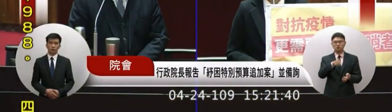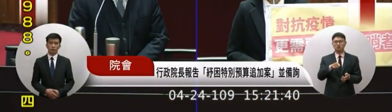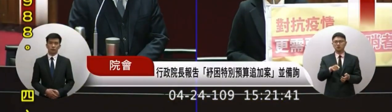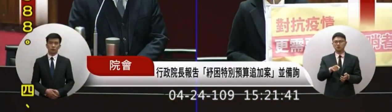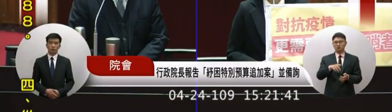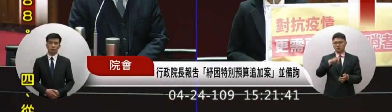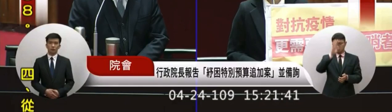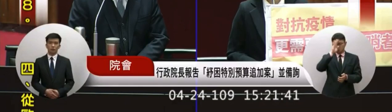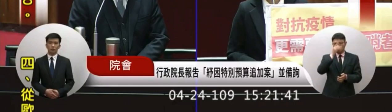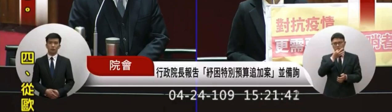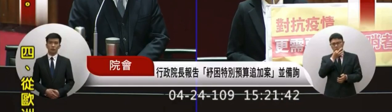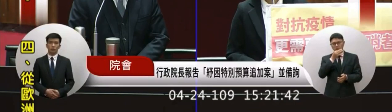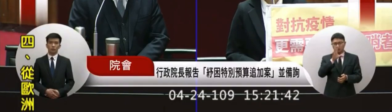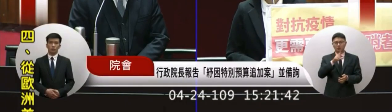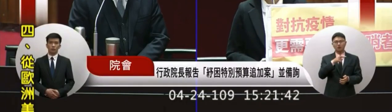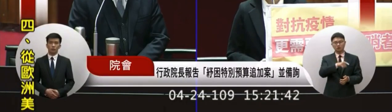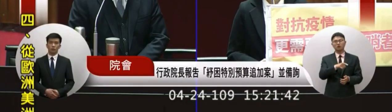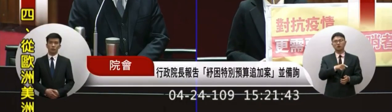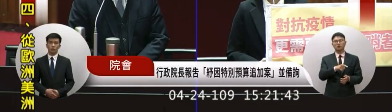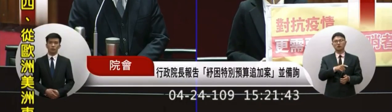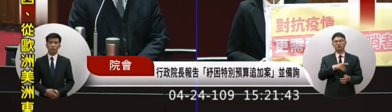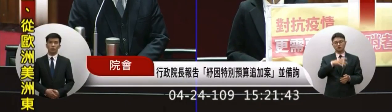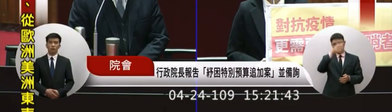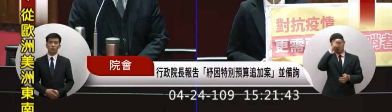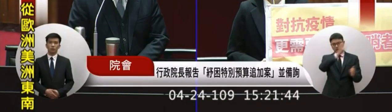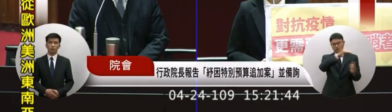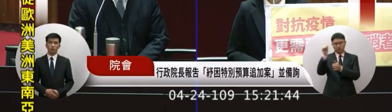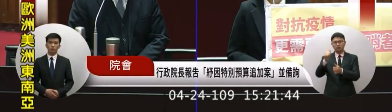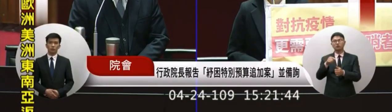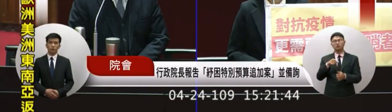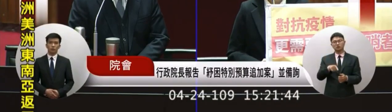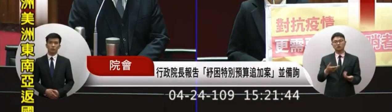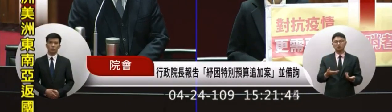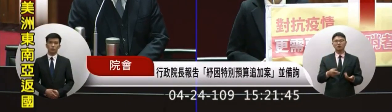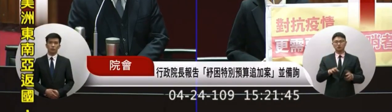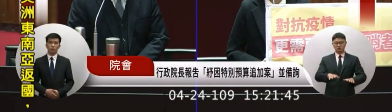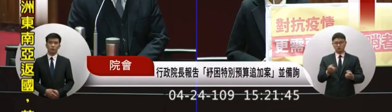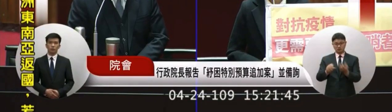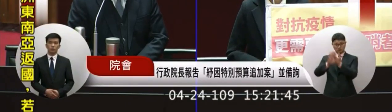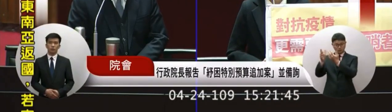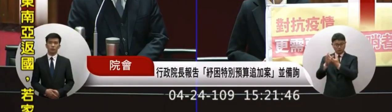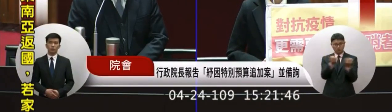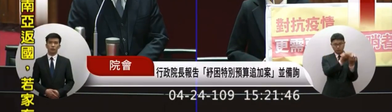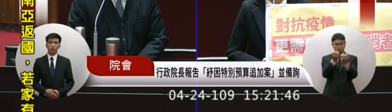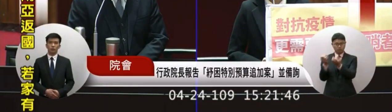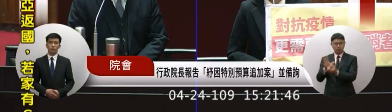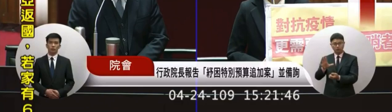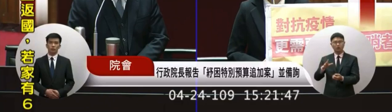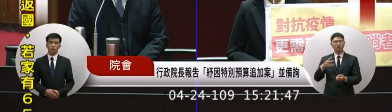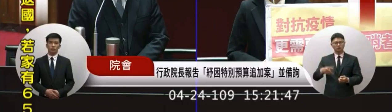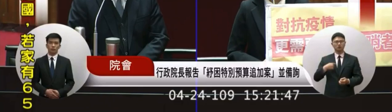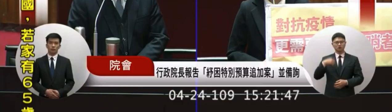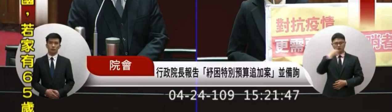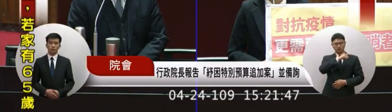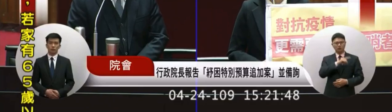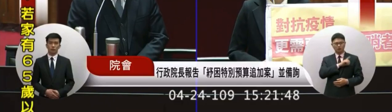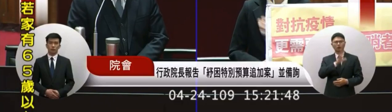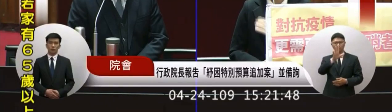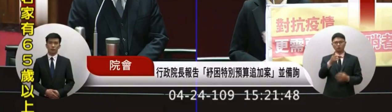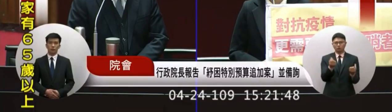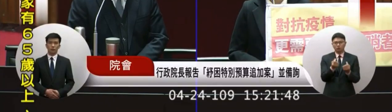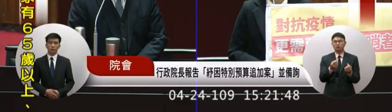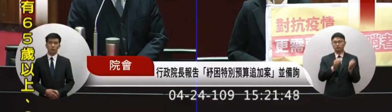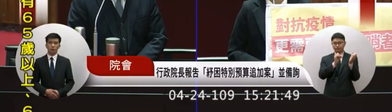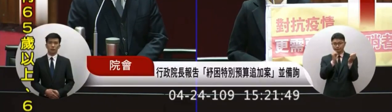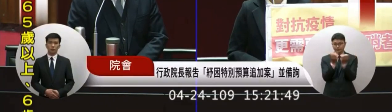下被警方去找去，但是很遗憾他就离世了。那这样的情形其实不只发生在国外，在台湾其实也有类似的情况。我们可以知道说